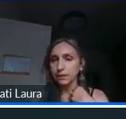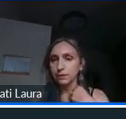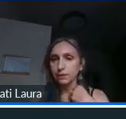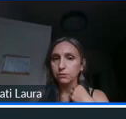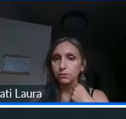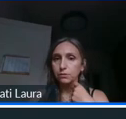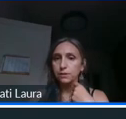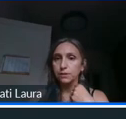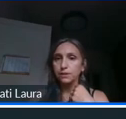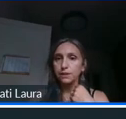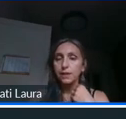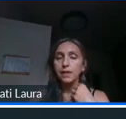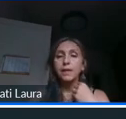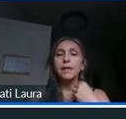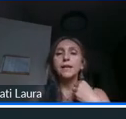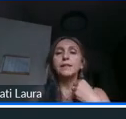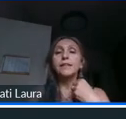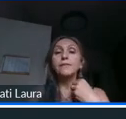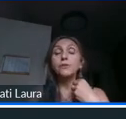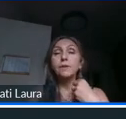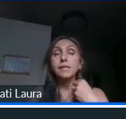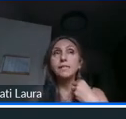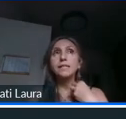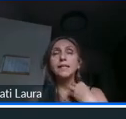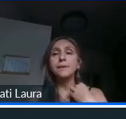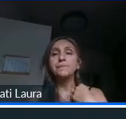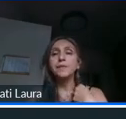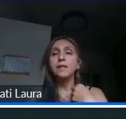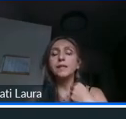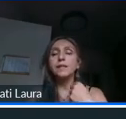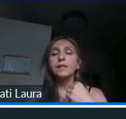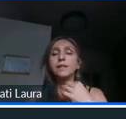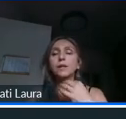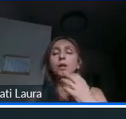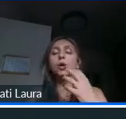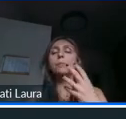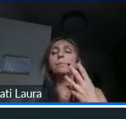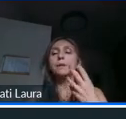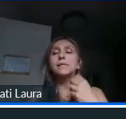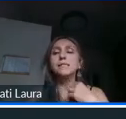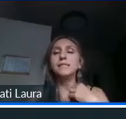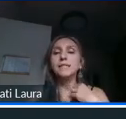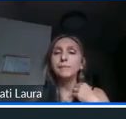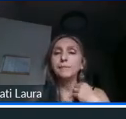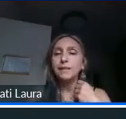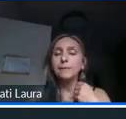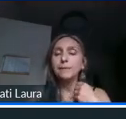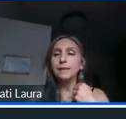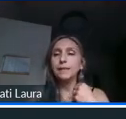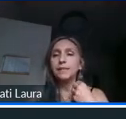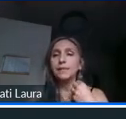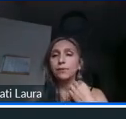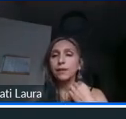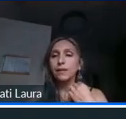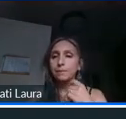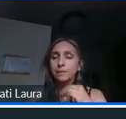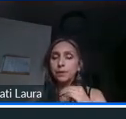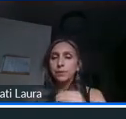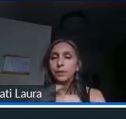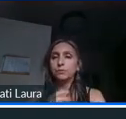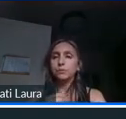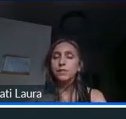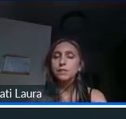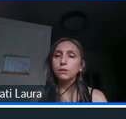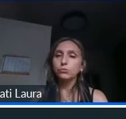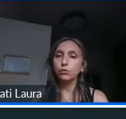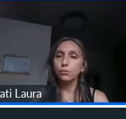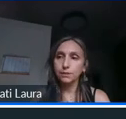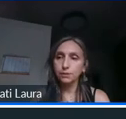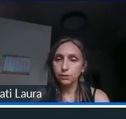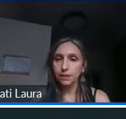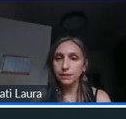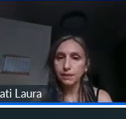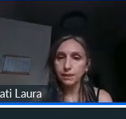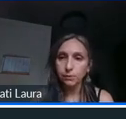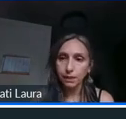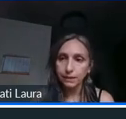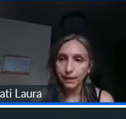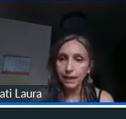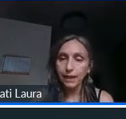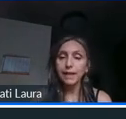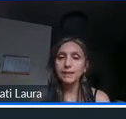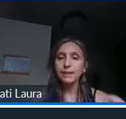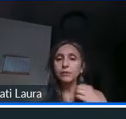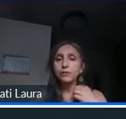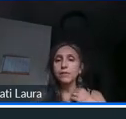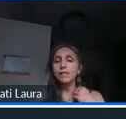dire con standard condivisi. Devono essere comprensibili da parte di programmi, quindi utilizzo automatico, dati